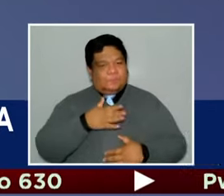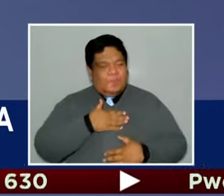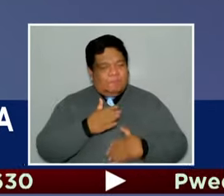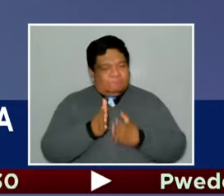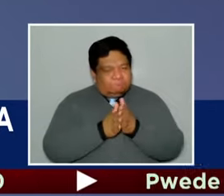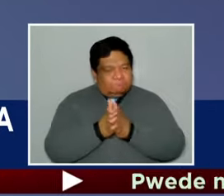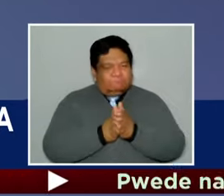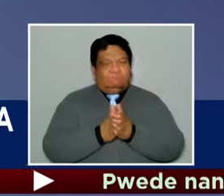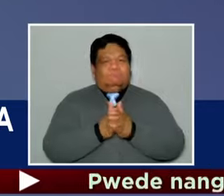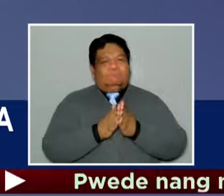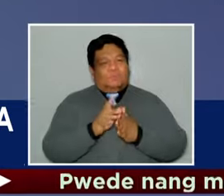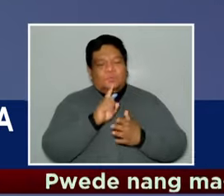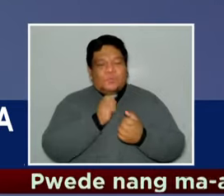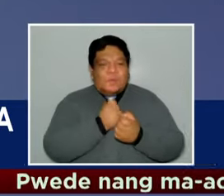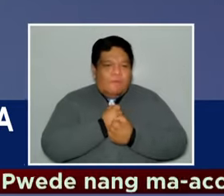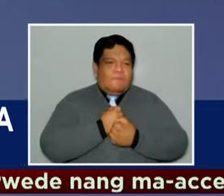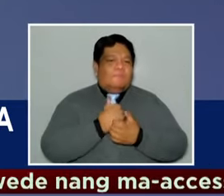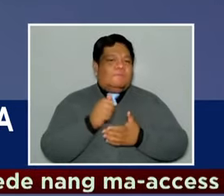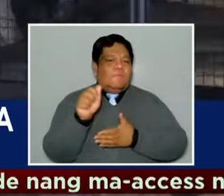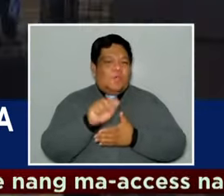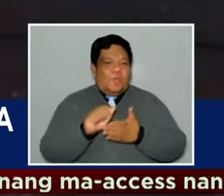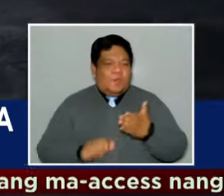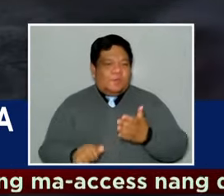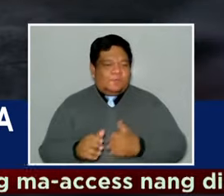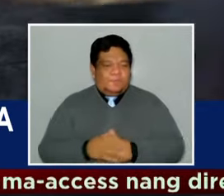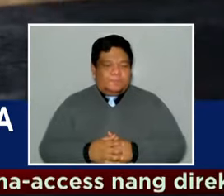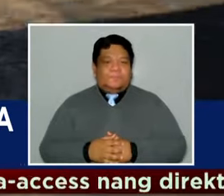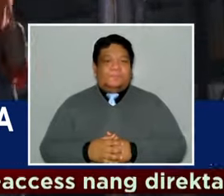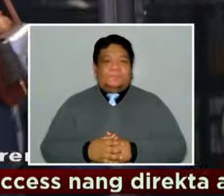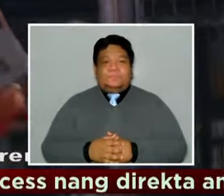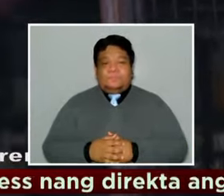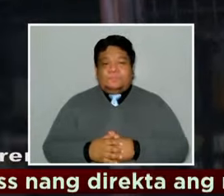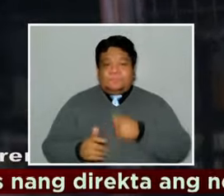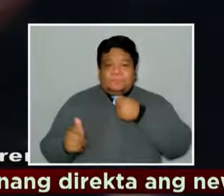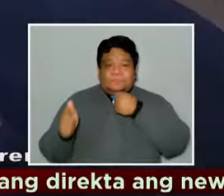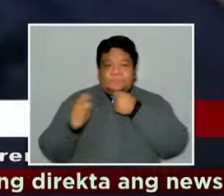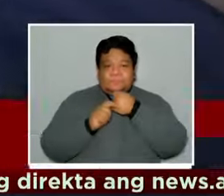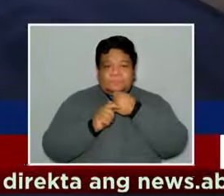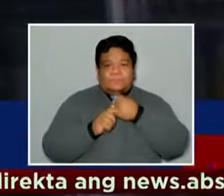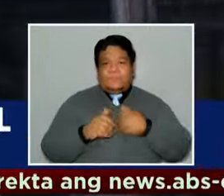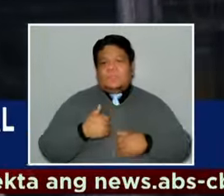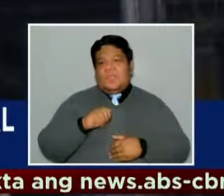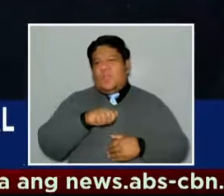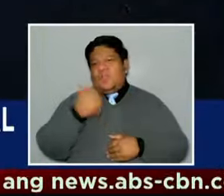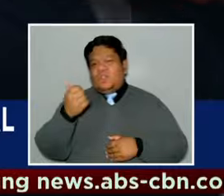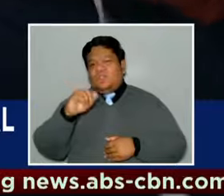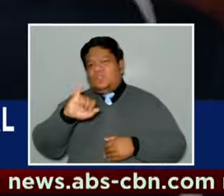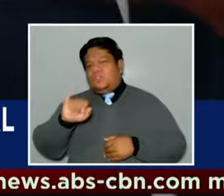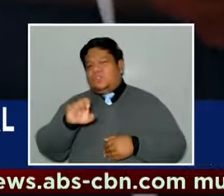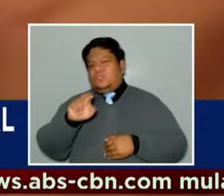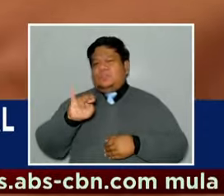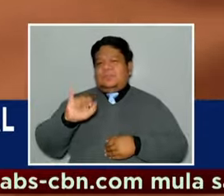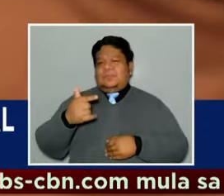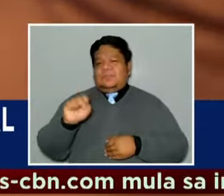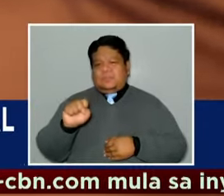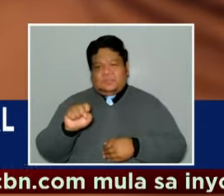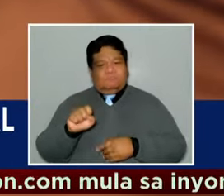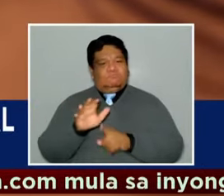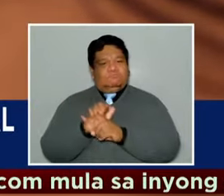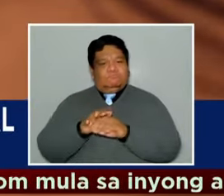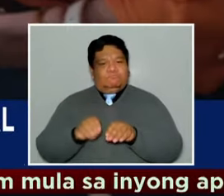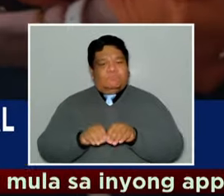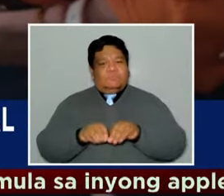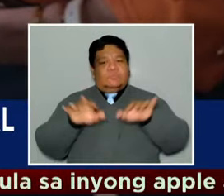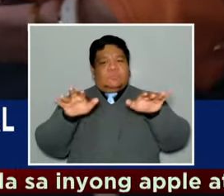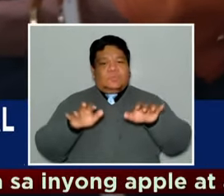love arts. Hindi magkaugnay pero may isa pang Jennings na palaging trending. Si Anthony Jennings sa seryeng Can't Buy